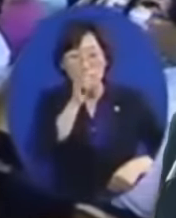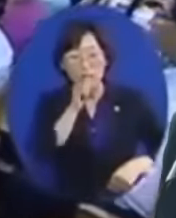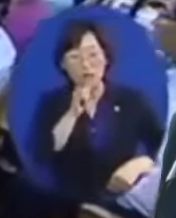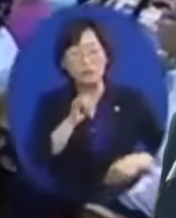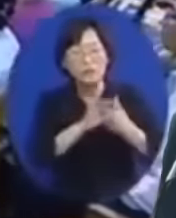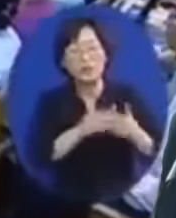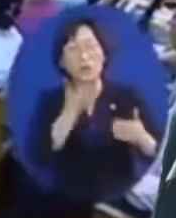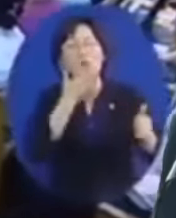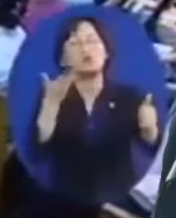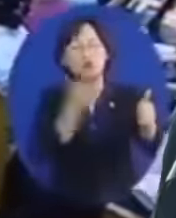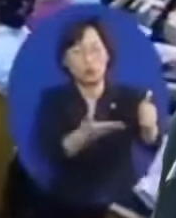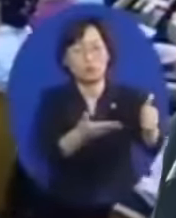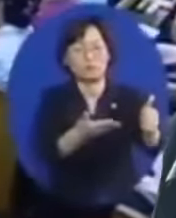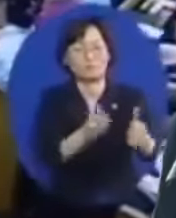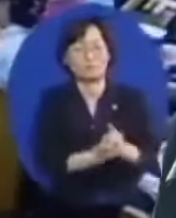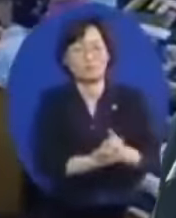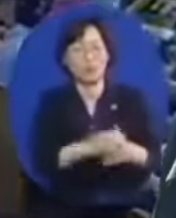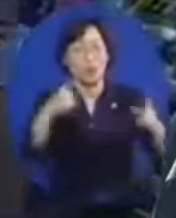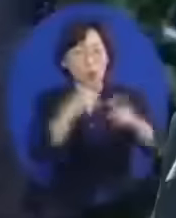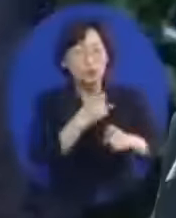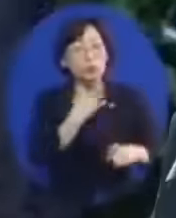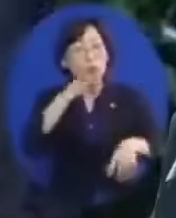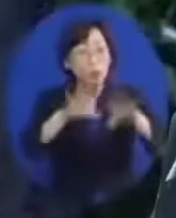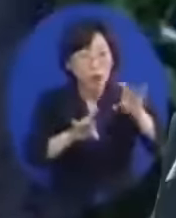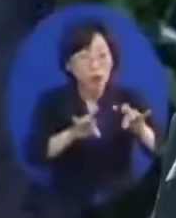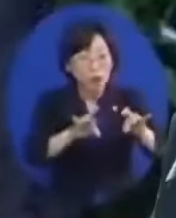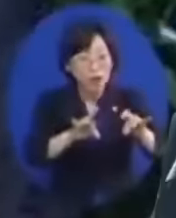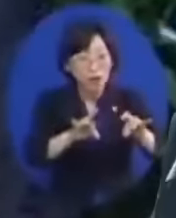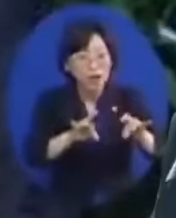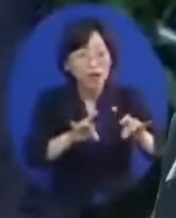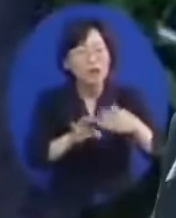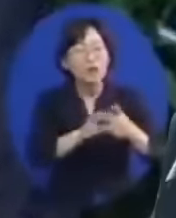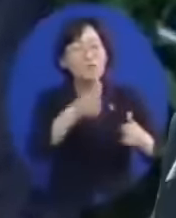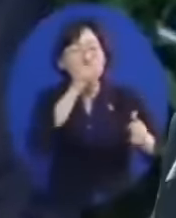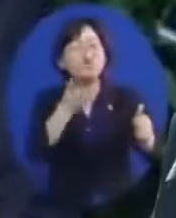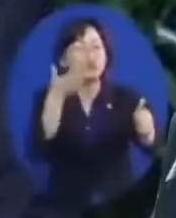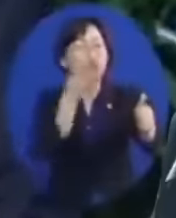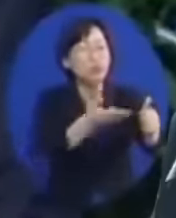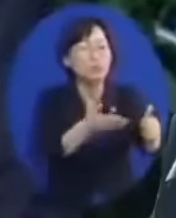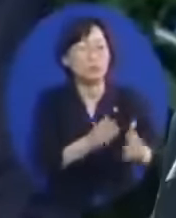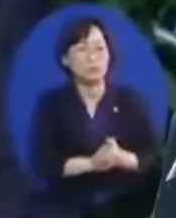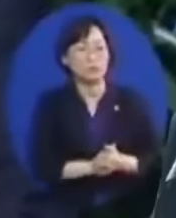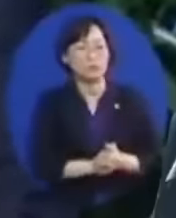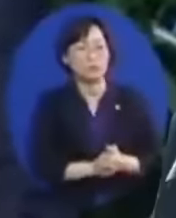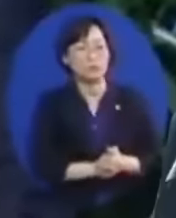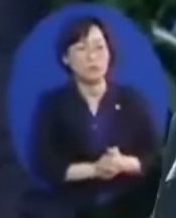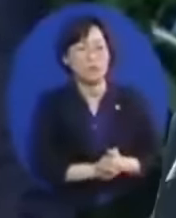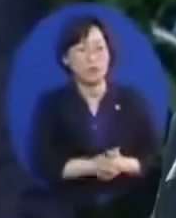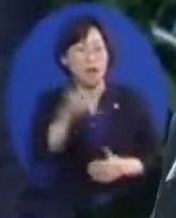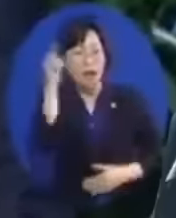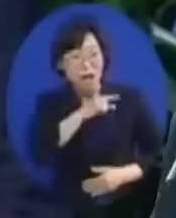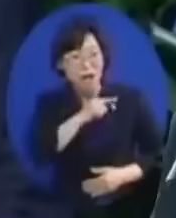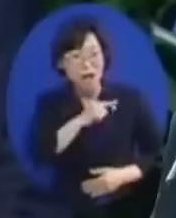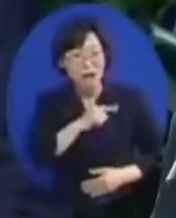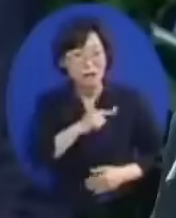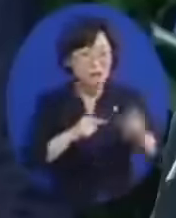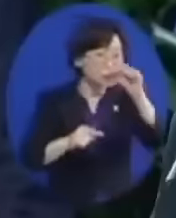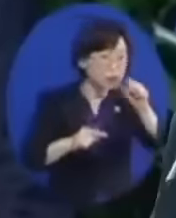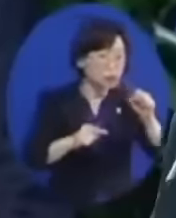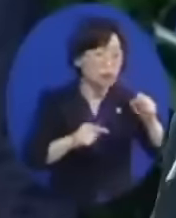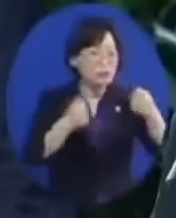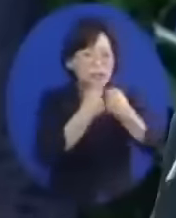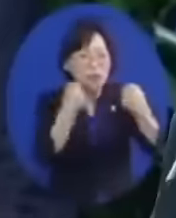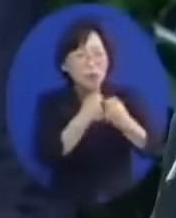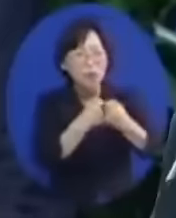먹여주라. 원수가 목이 마르다거든 물을 마셔주라. 악을 선으로서 악을